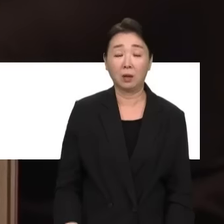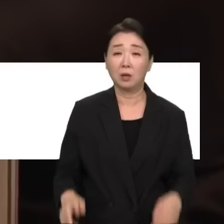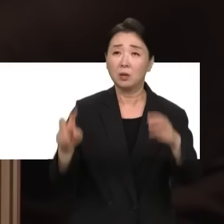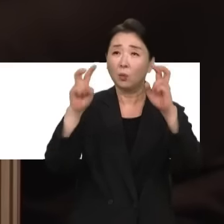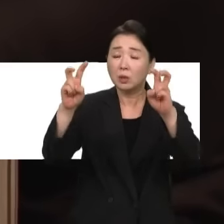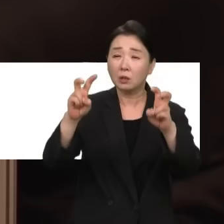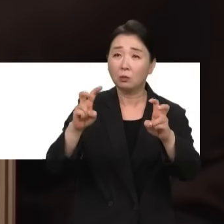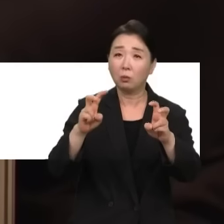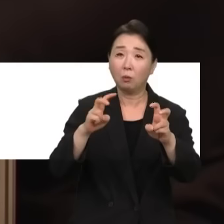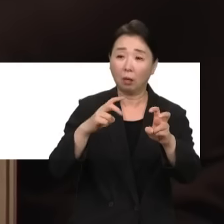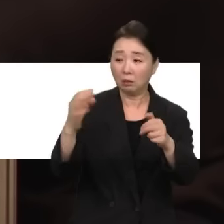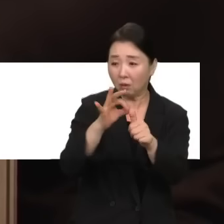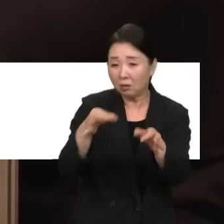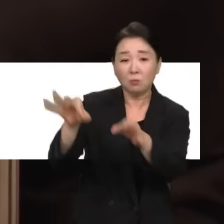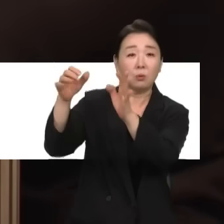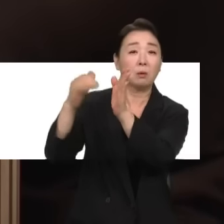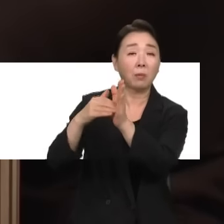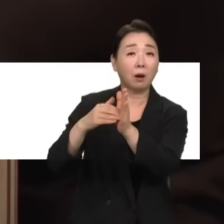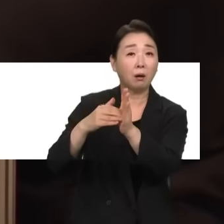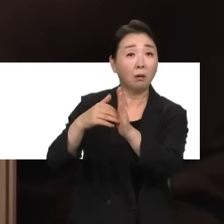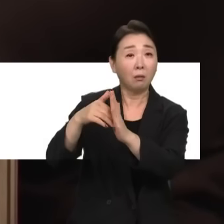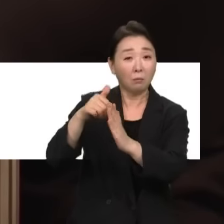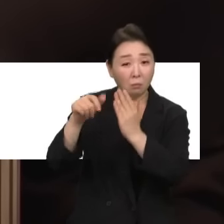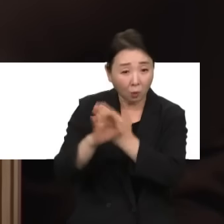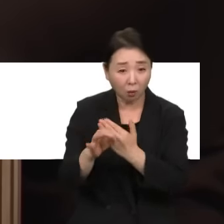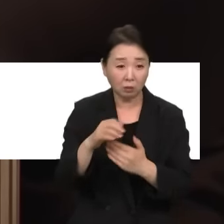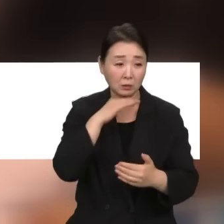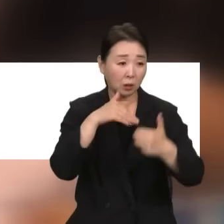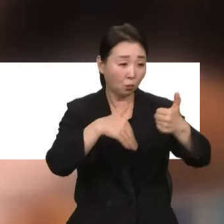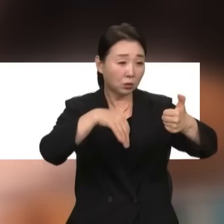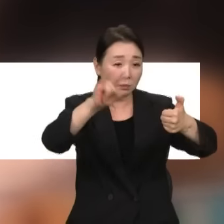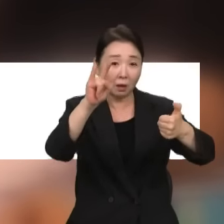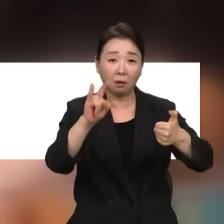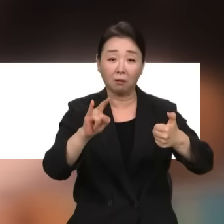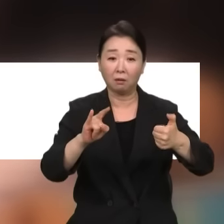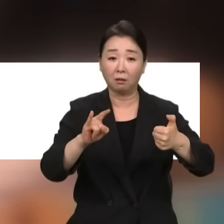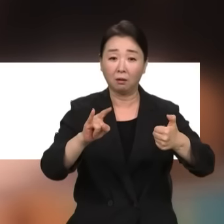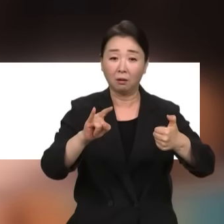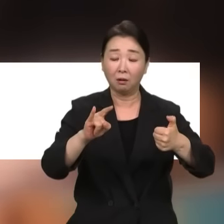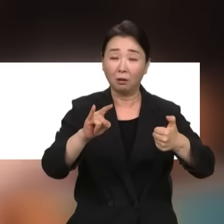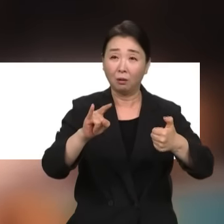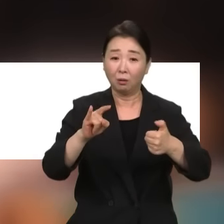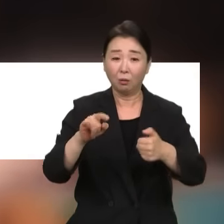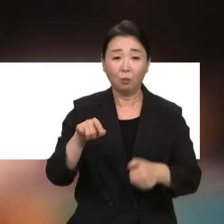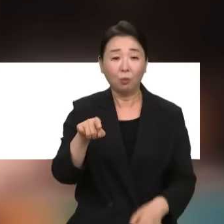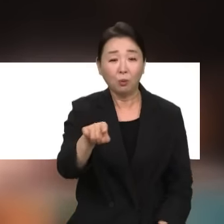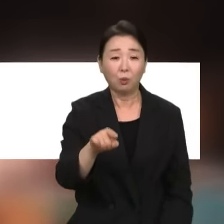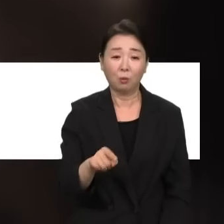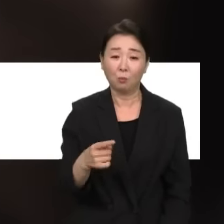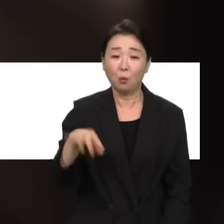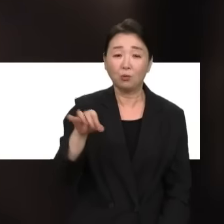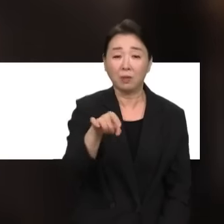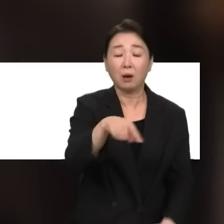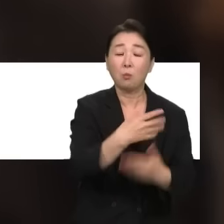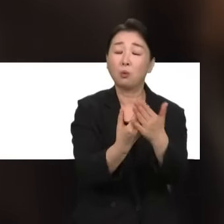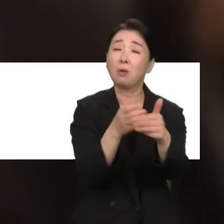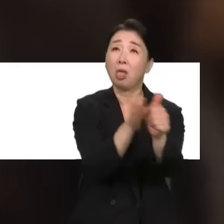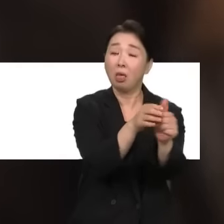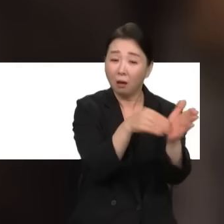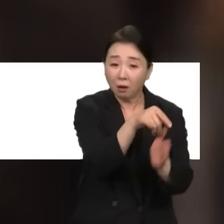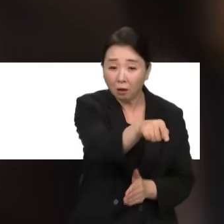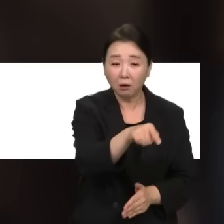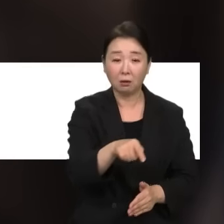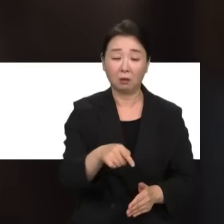되잖아요. 50대에 대해서 보험료 네가 다 내는 걸 해라. 이렇게 빠져나갈 수 있는 어떤 집중으로